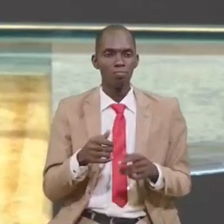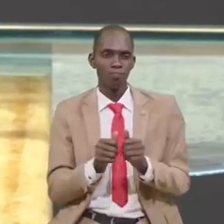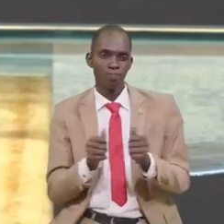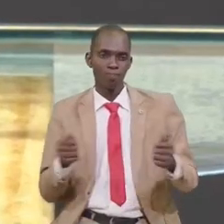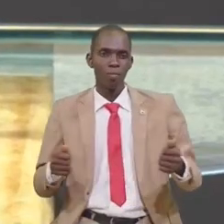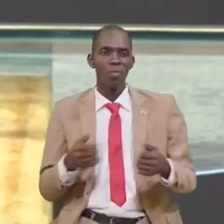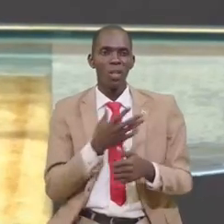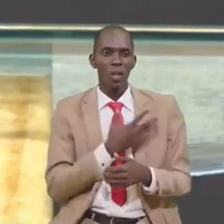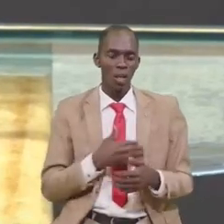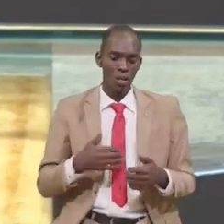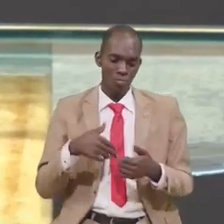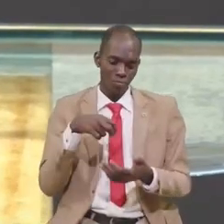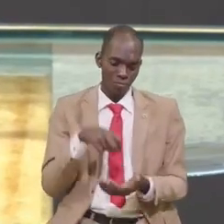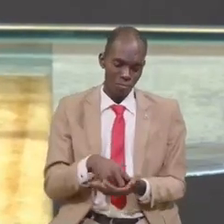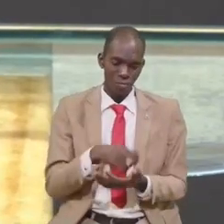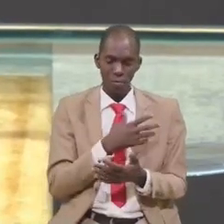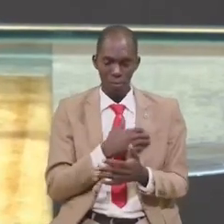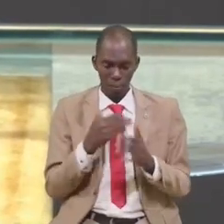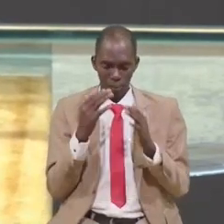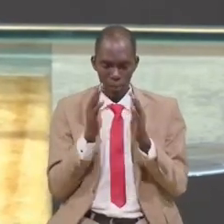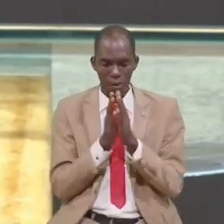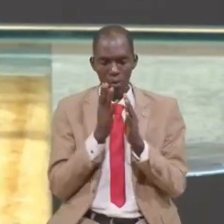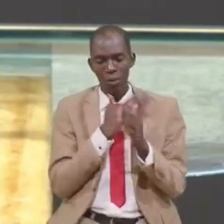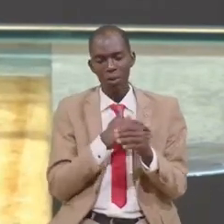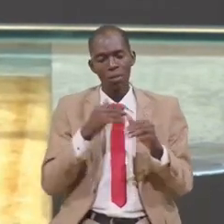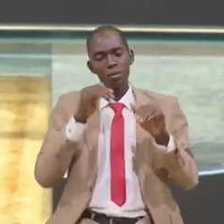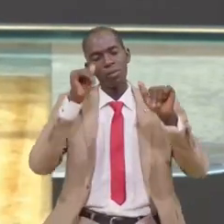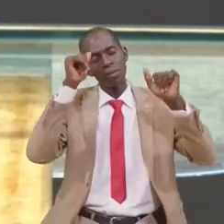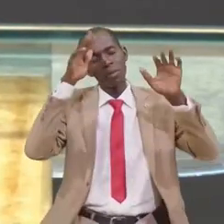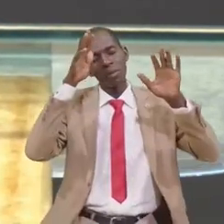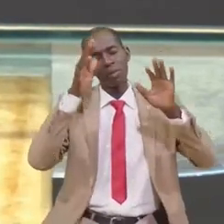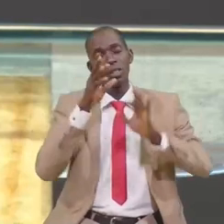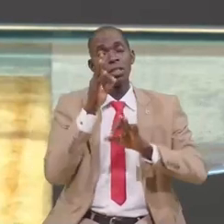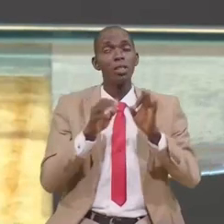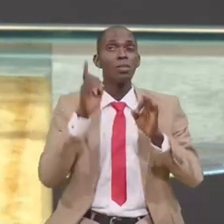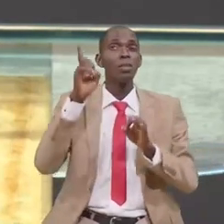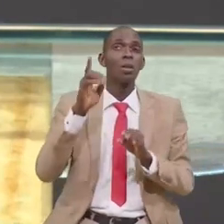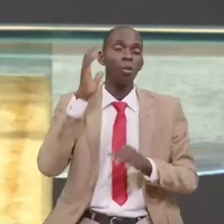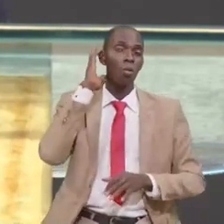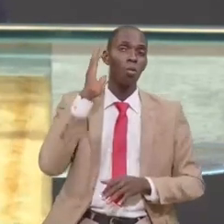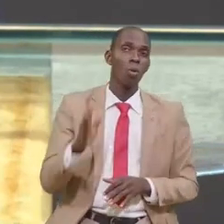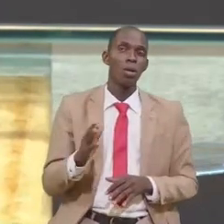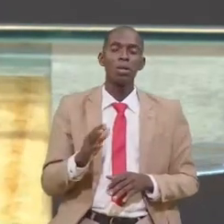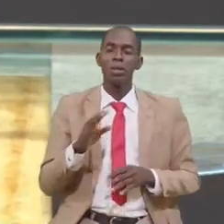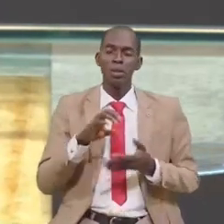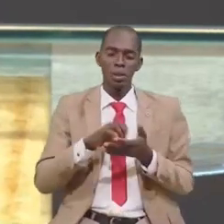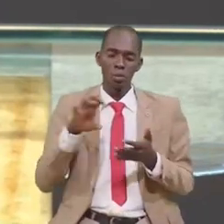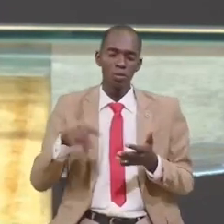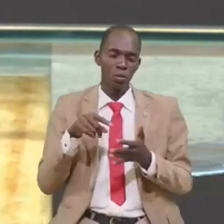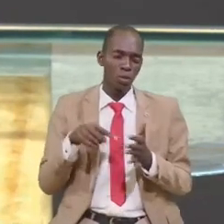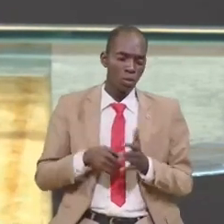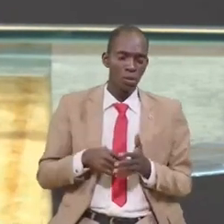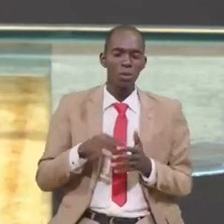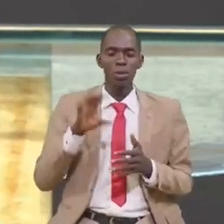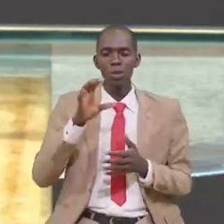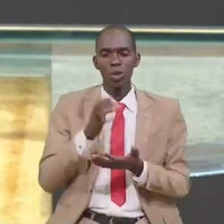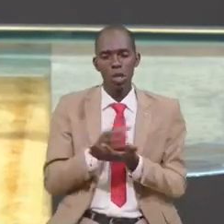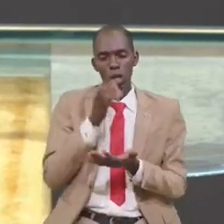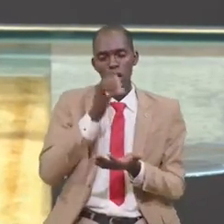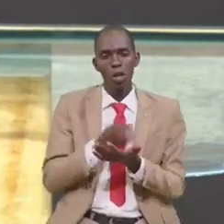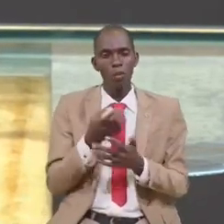un jet de pierre. Et s'étant mis à genoux, pria, disant, « Père, si tu voulais, éloignez de moi